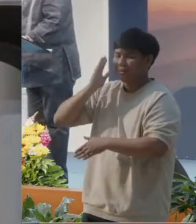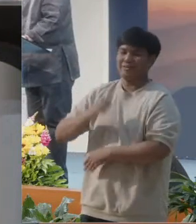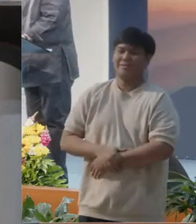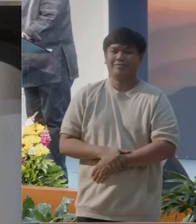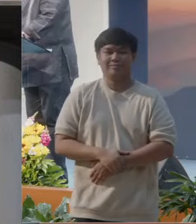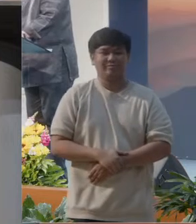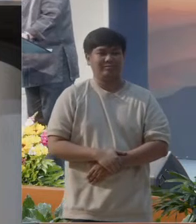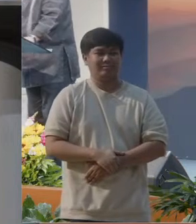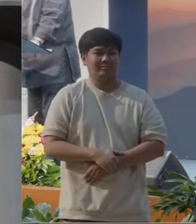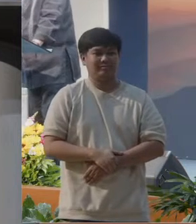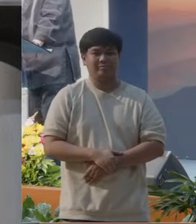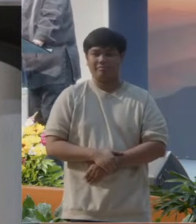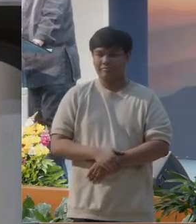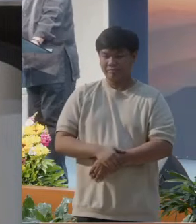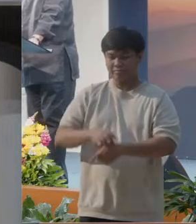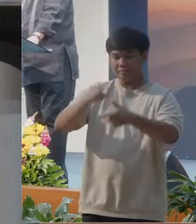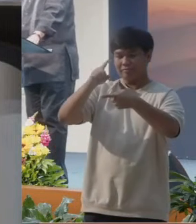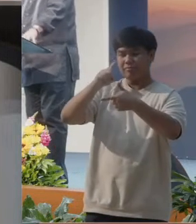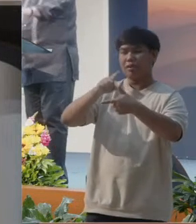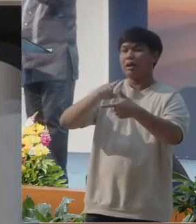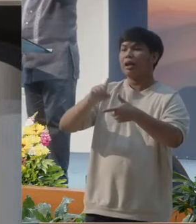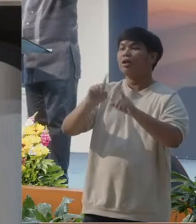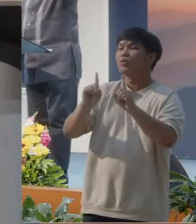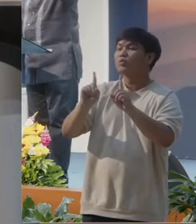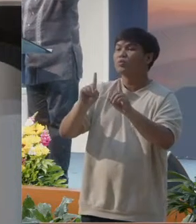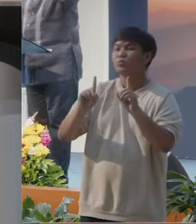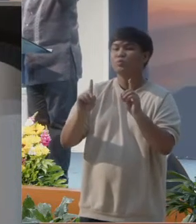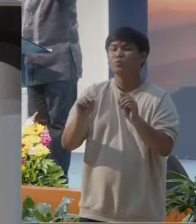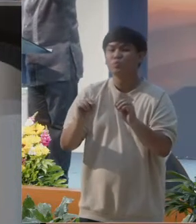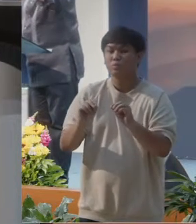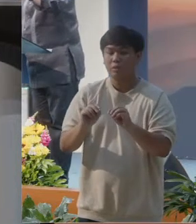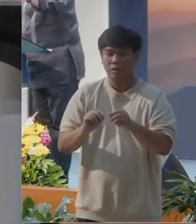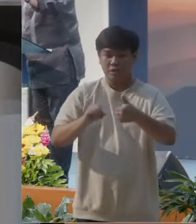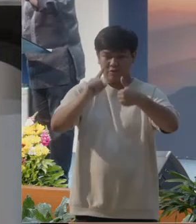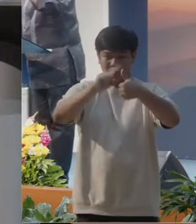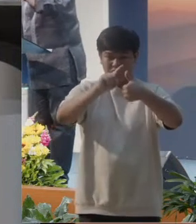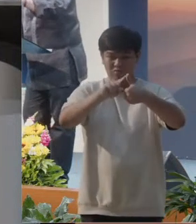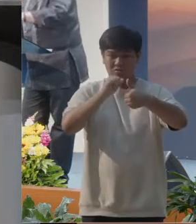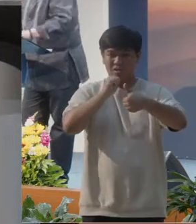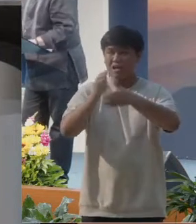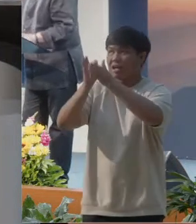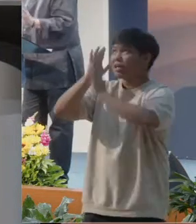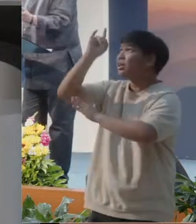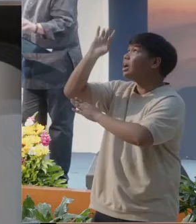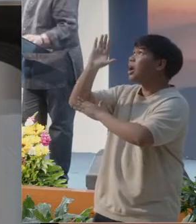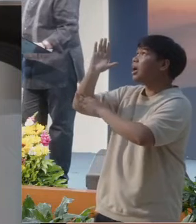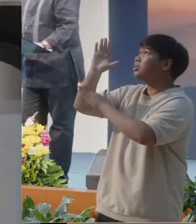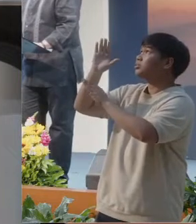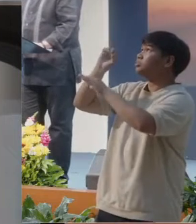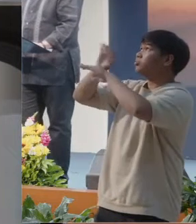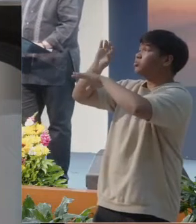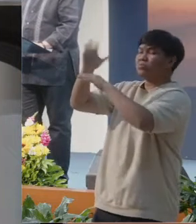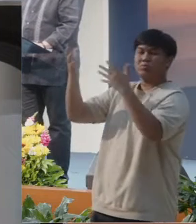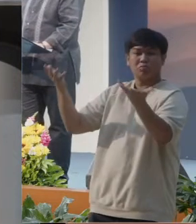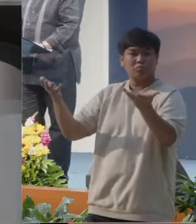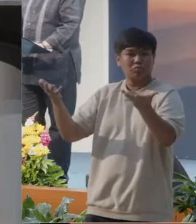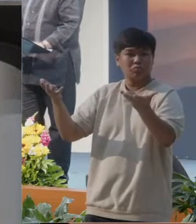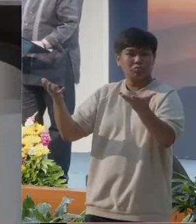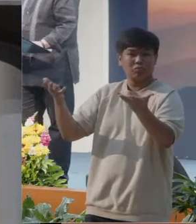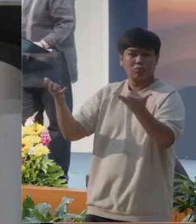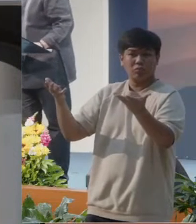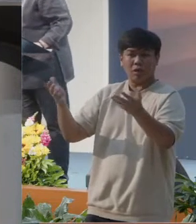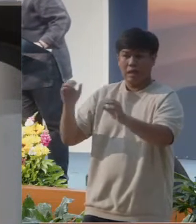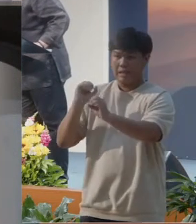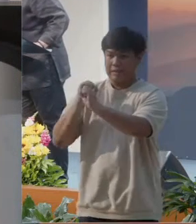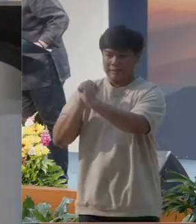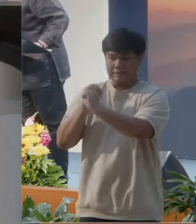Pangalawang bagay na hindi nila ginawa, so hindi ho sila kumonsulta sa Panginoon sa panalangin. Pangalawa, hindi po nila dala yung